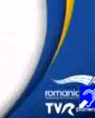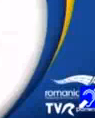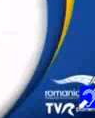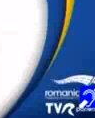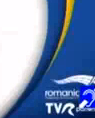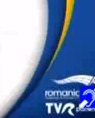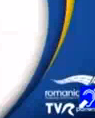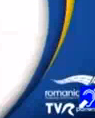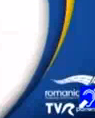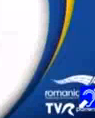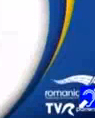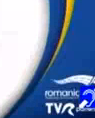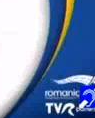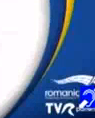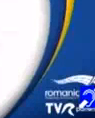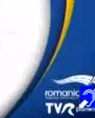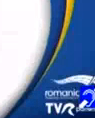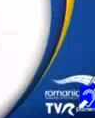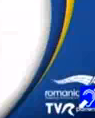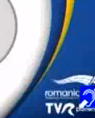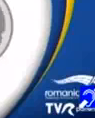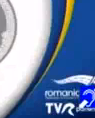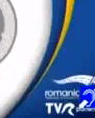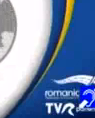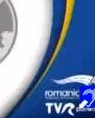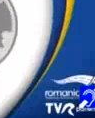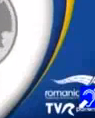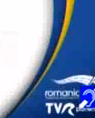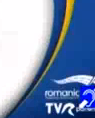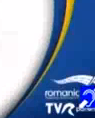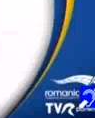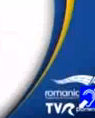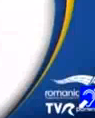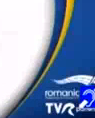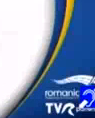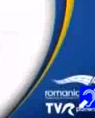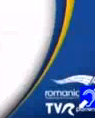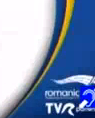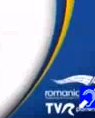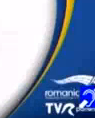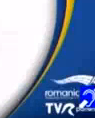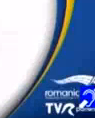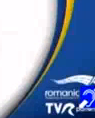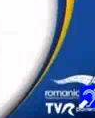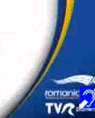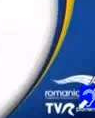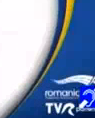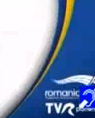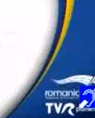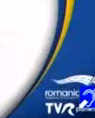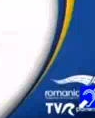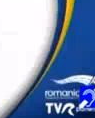conecteze infrastructura de transport, de telecomunicații și energia statelor membre. Guvernele naționale și-au luat angajamentul de a construi